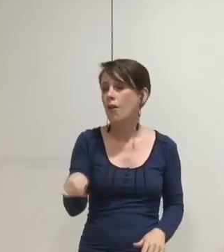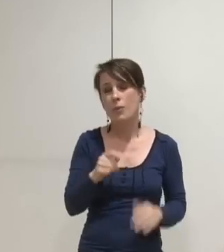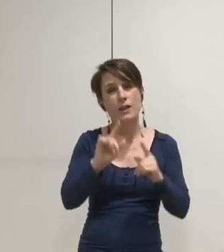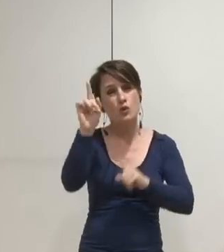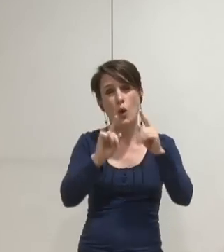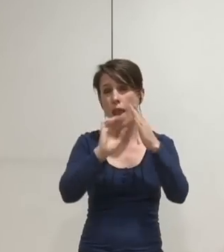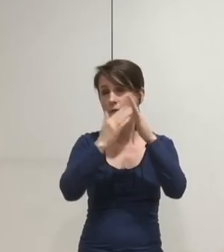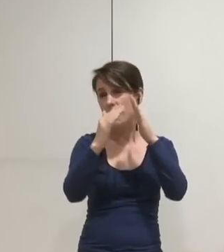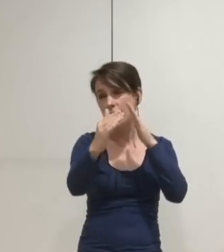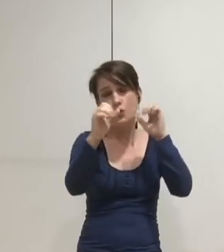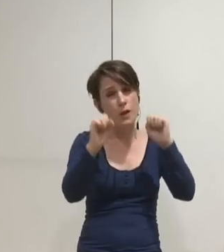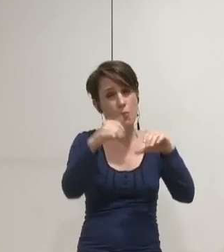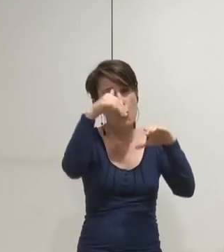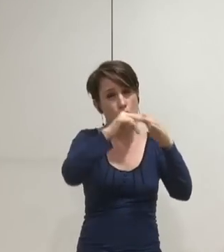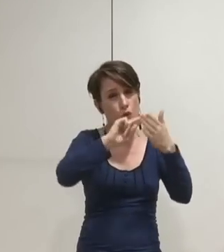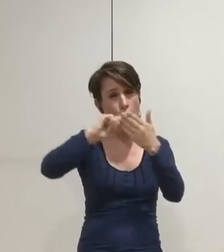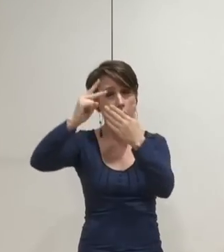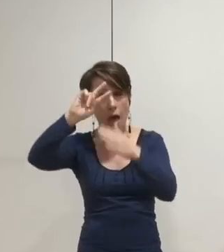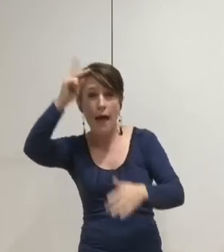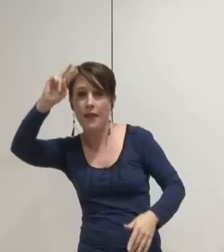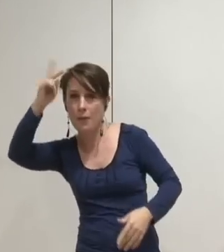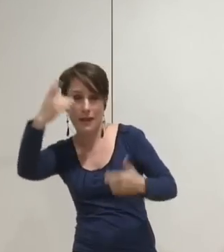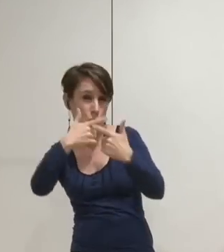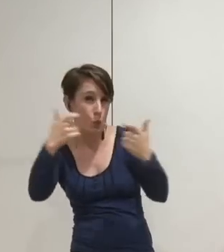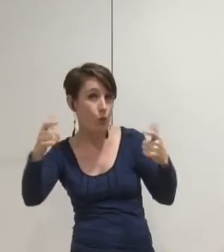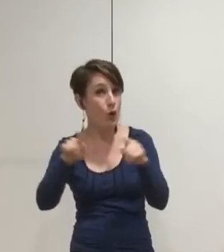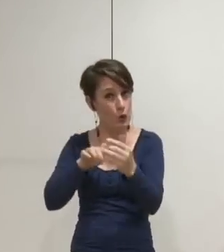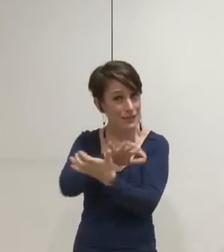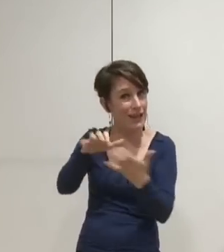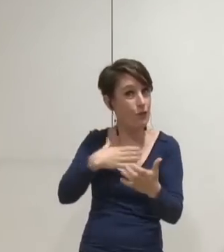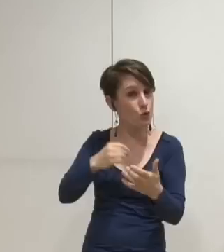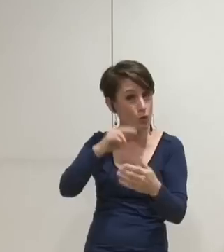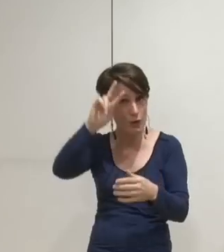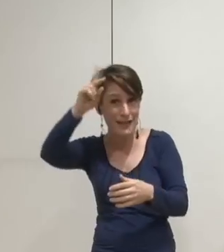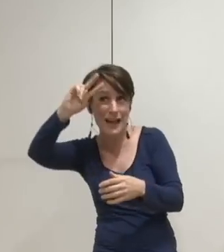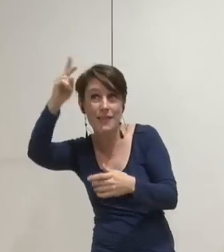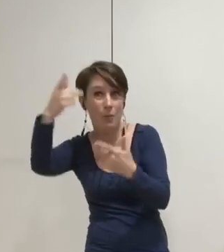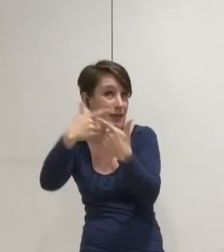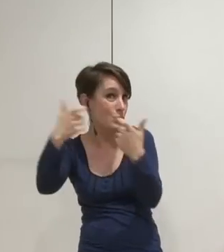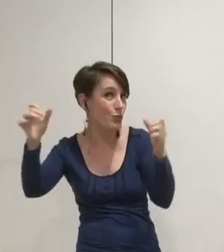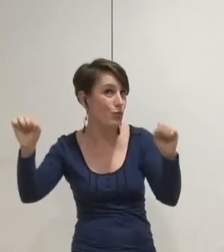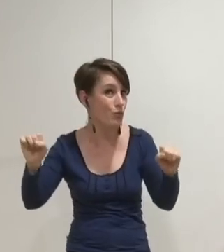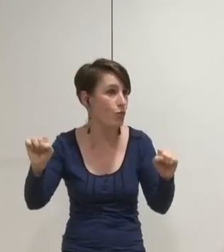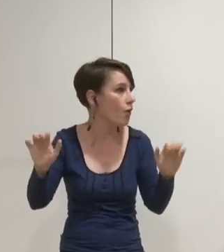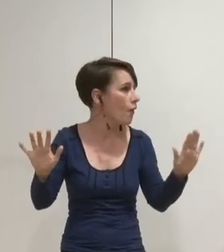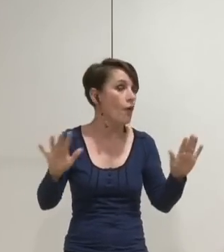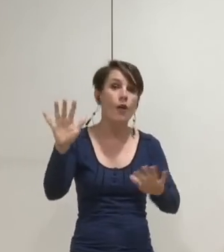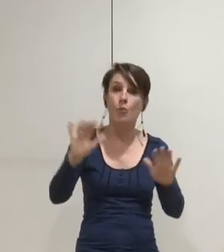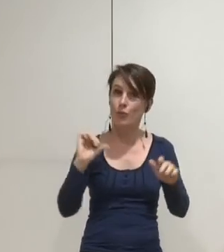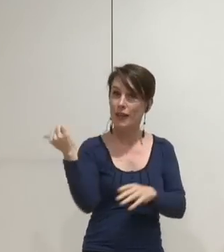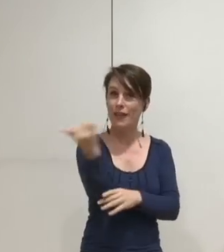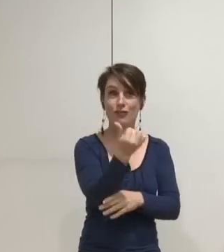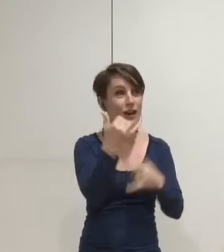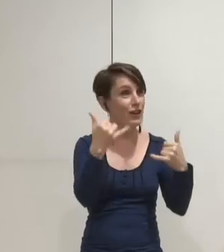tuiles comme il existe plusieurs interprétations de la Révolution française pourtant on ne s'interdit pas d'en parler en effet je suis sûr qu'on a pas tous dans cette assemblée